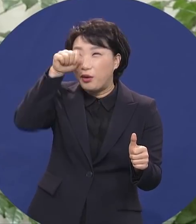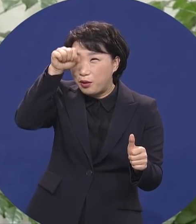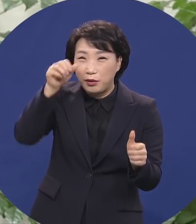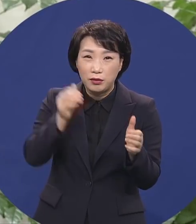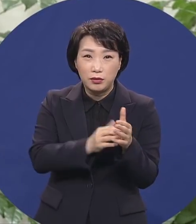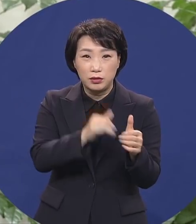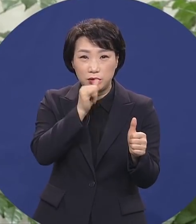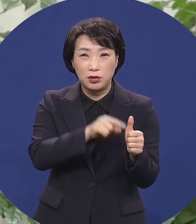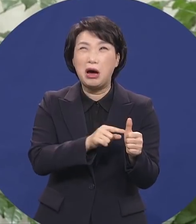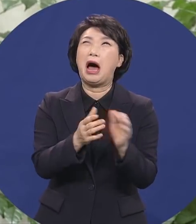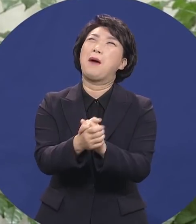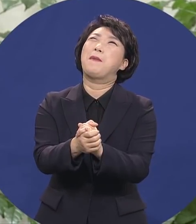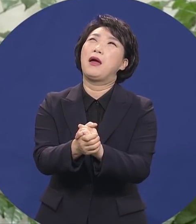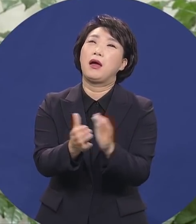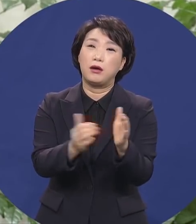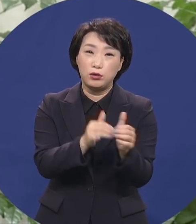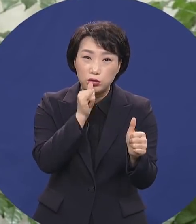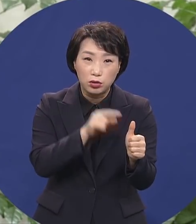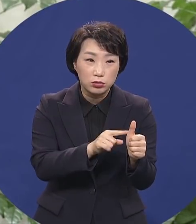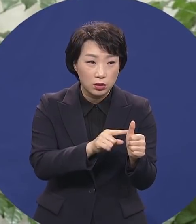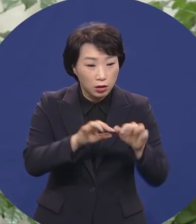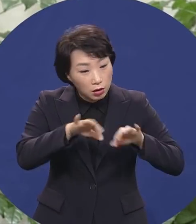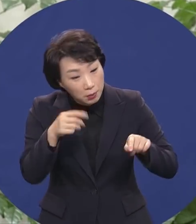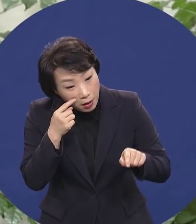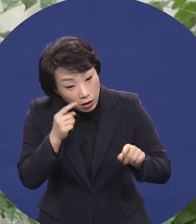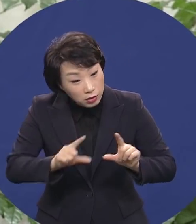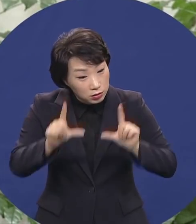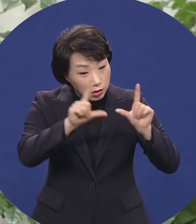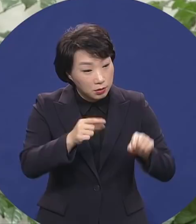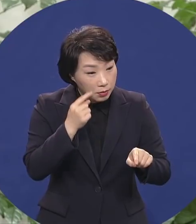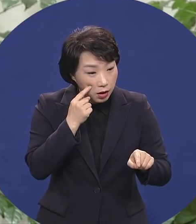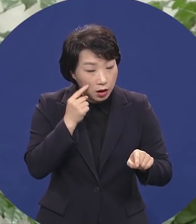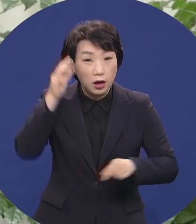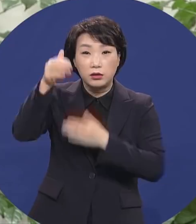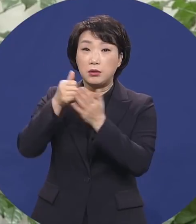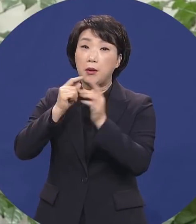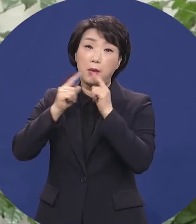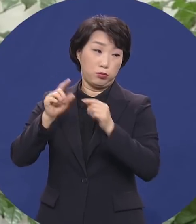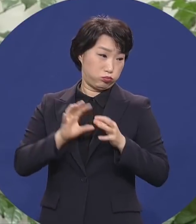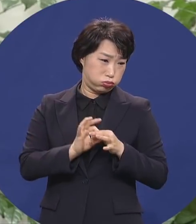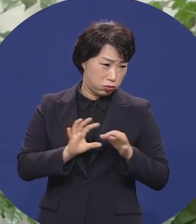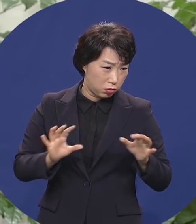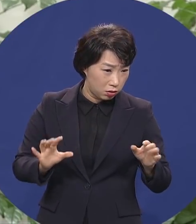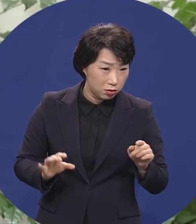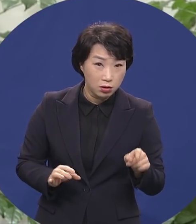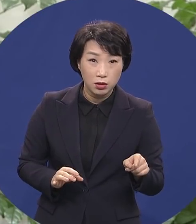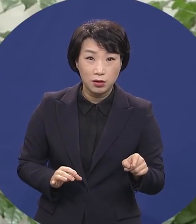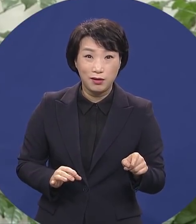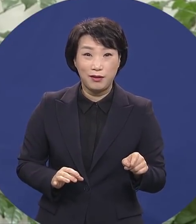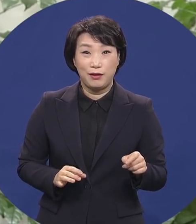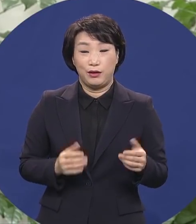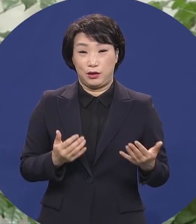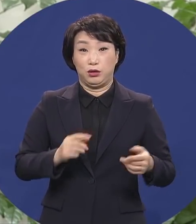듣고 아멘은 하는데 실상 그의 삶은 하나님 말씀과 아무 상관없이